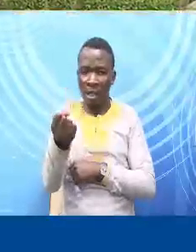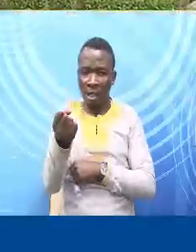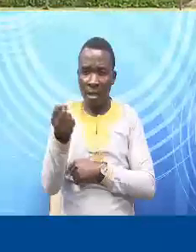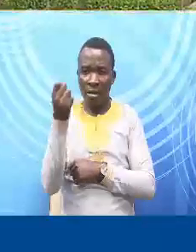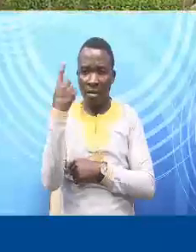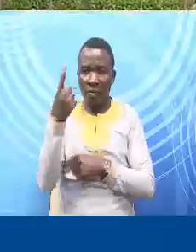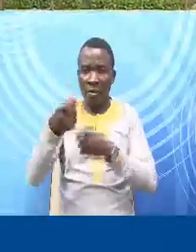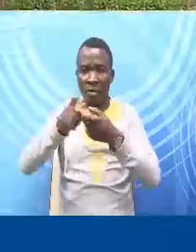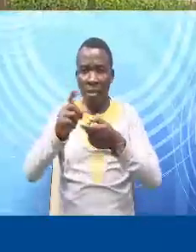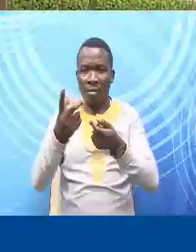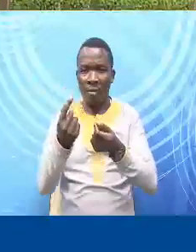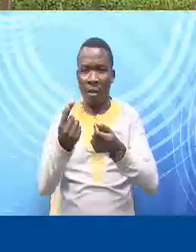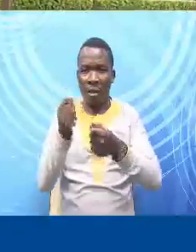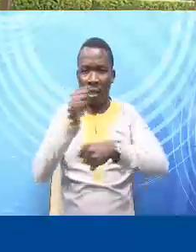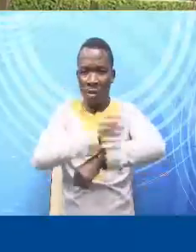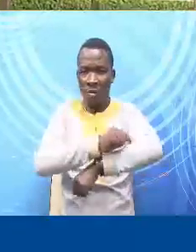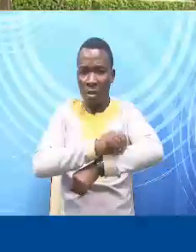ntibyari bishoboka